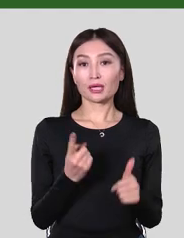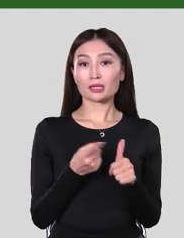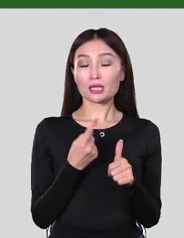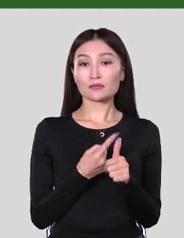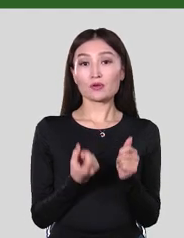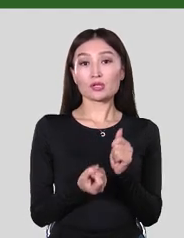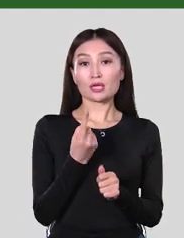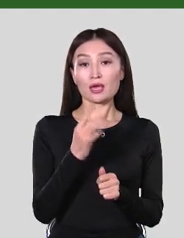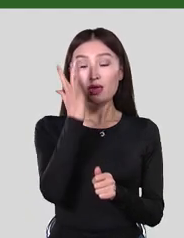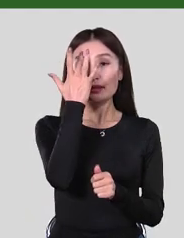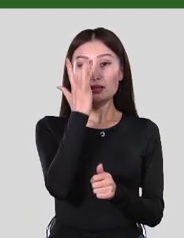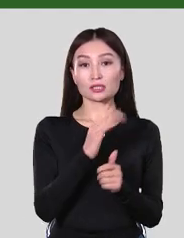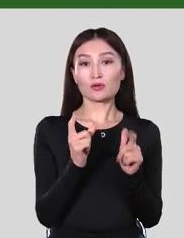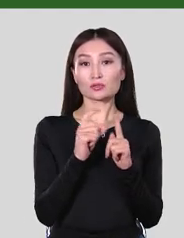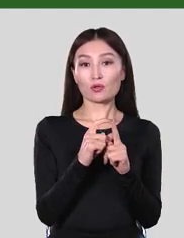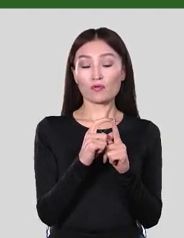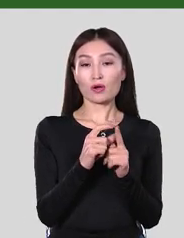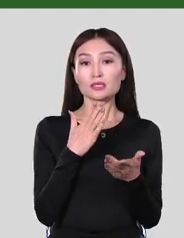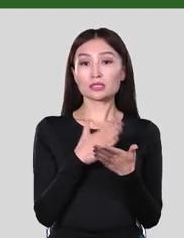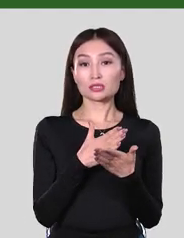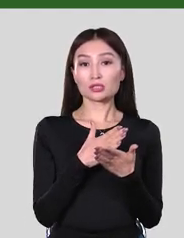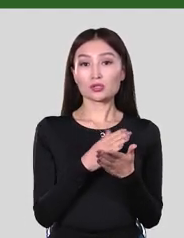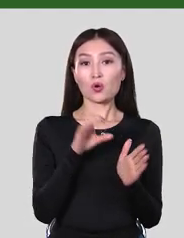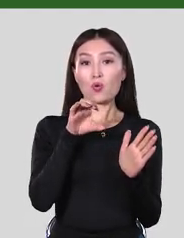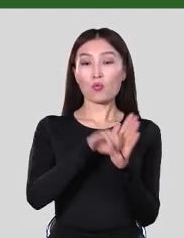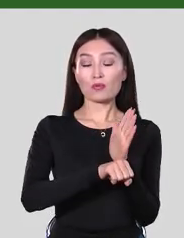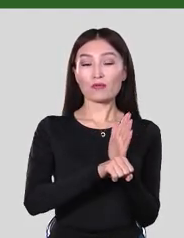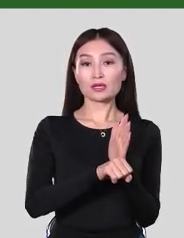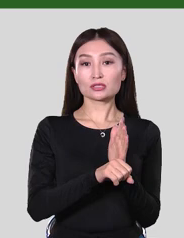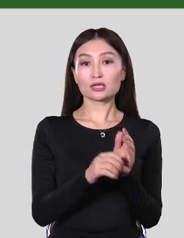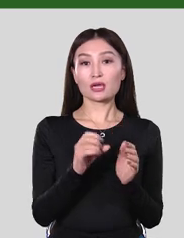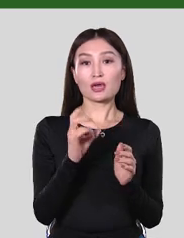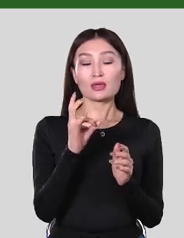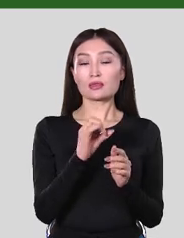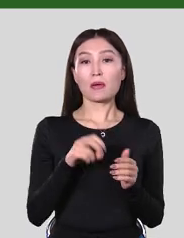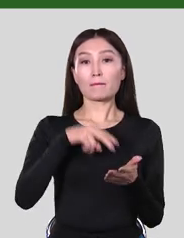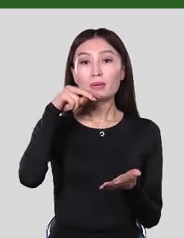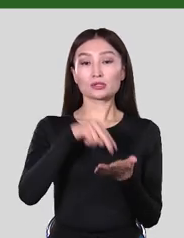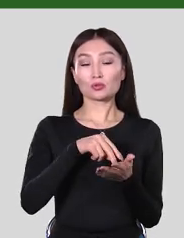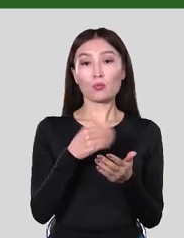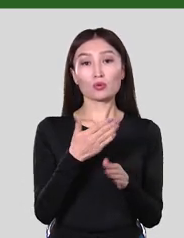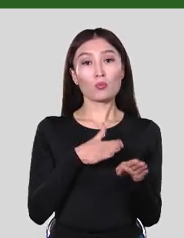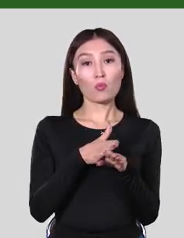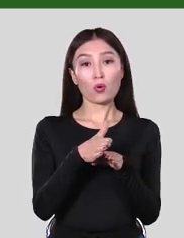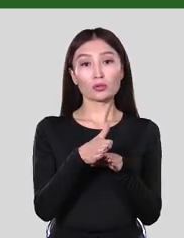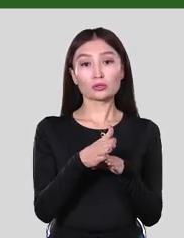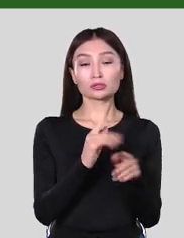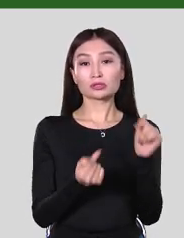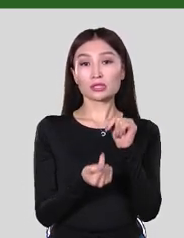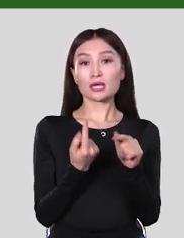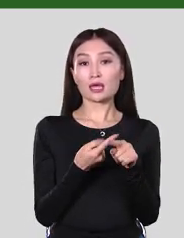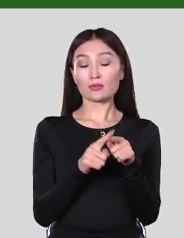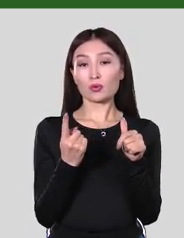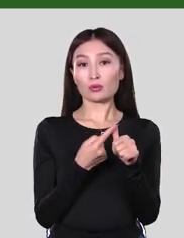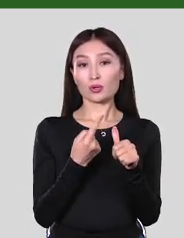Название происходит от индийского слова, означающего «убивающий одним прыжком». Он полностью соответствует этому